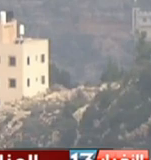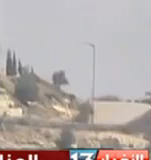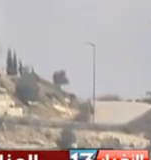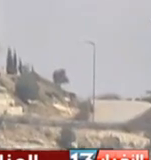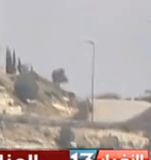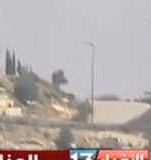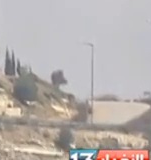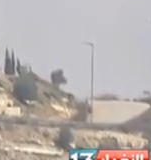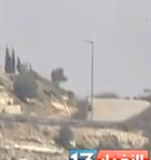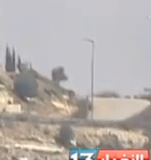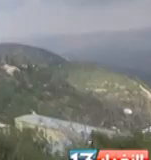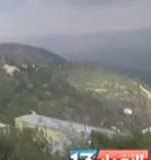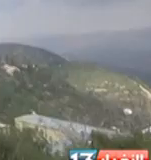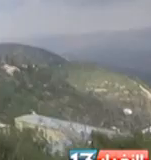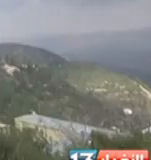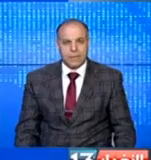التنفيذ.